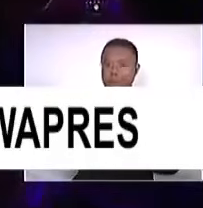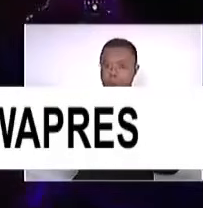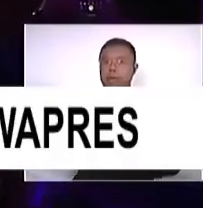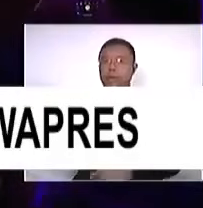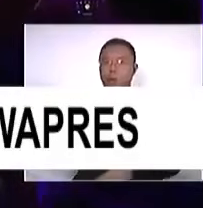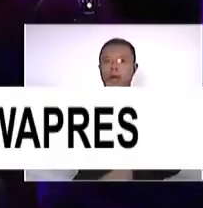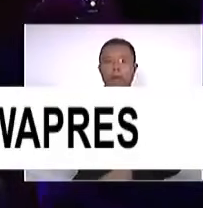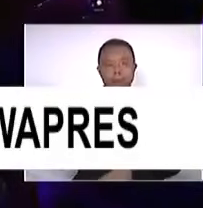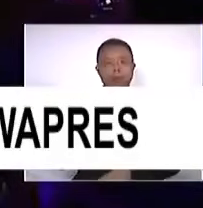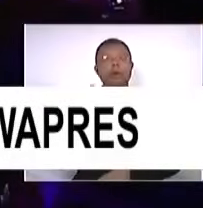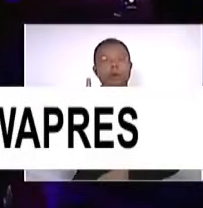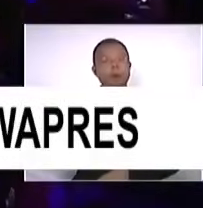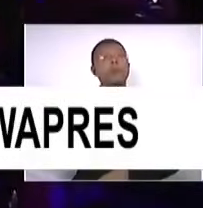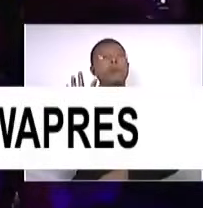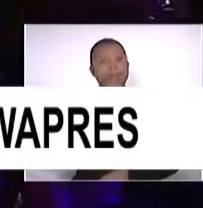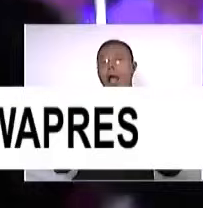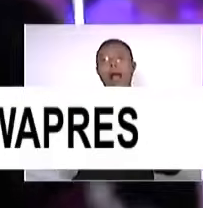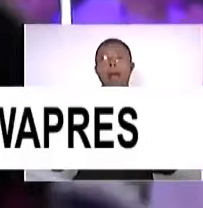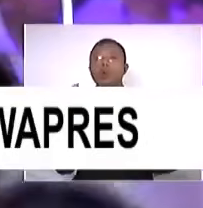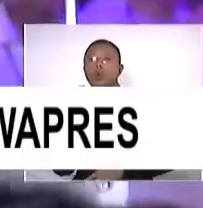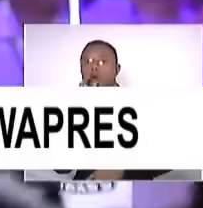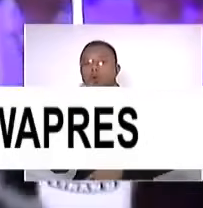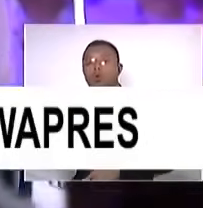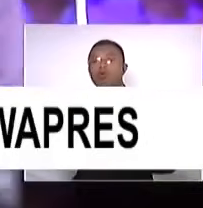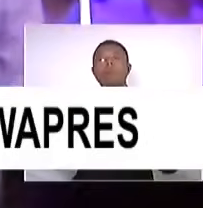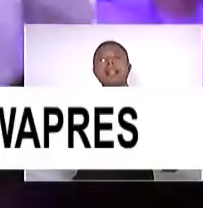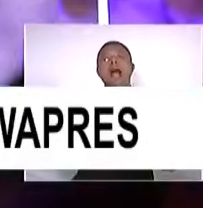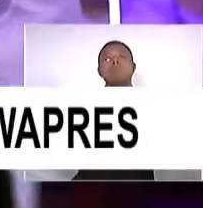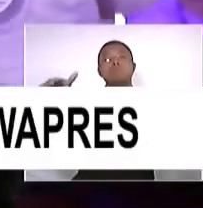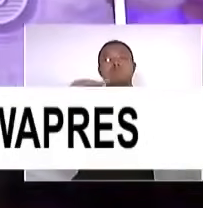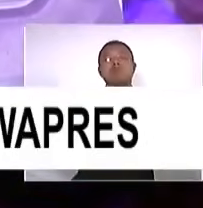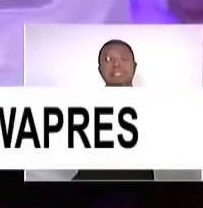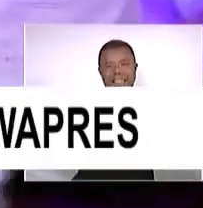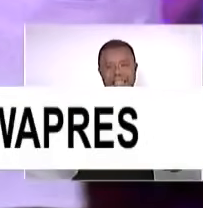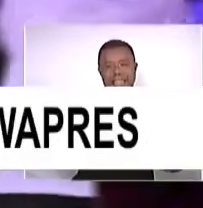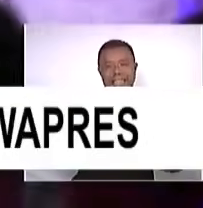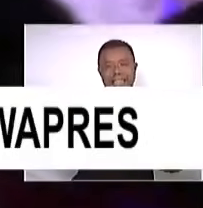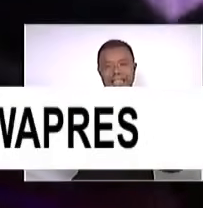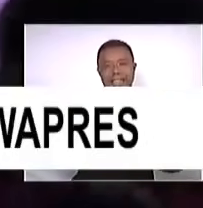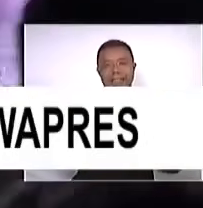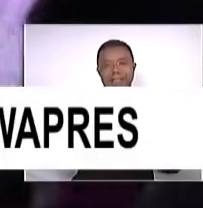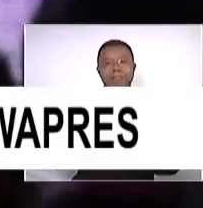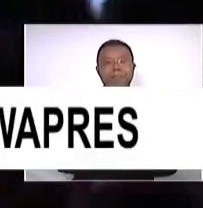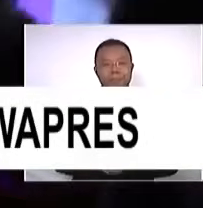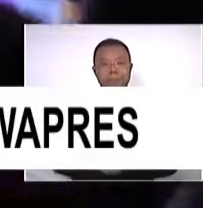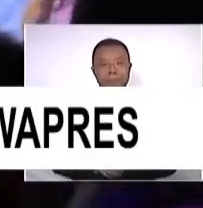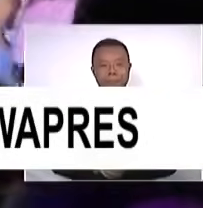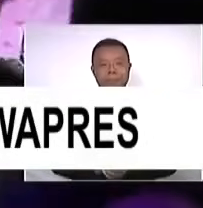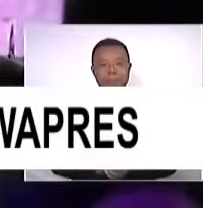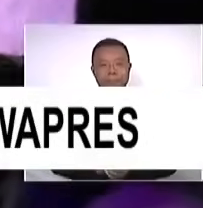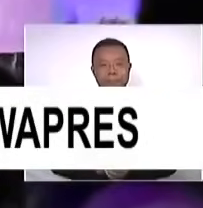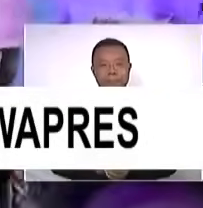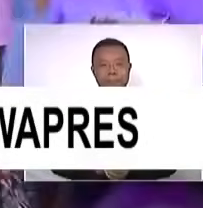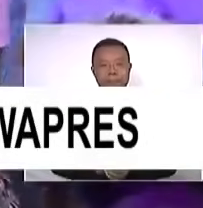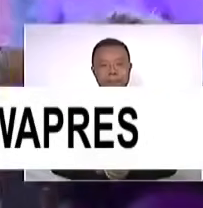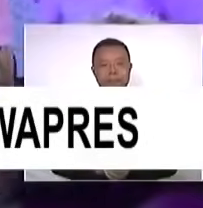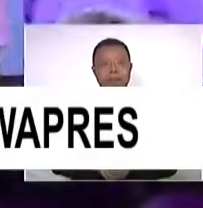seperti State of Global Islamic economy atau sgie bahkan membuat Muhaimin gagal paham trik yang sama dengan istilah